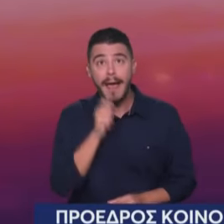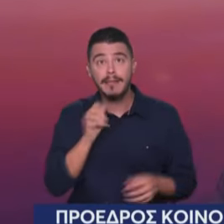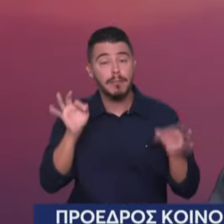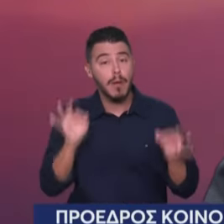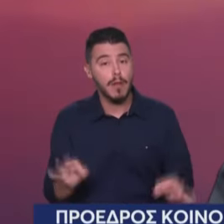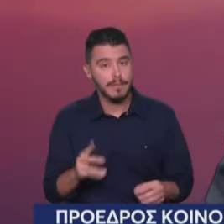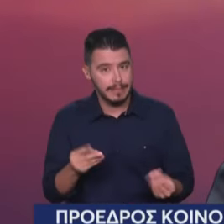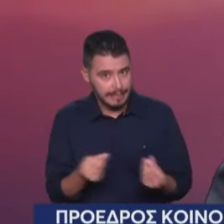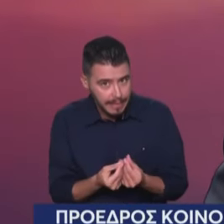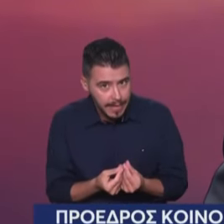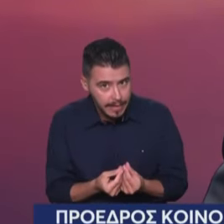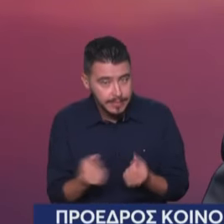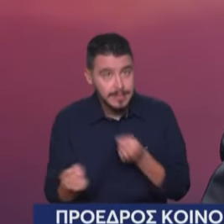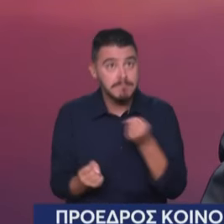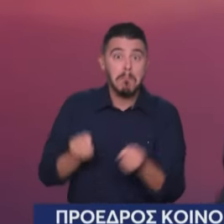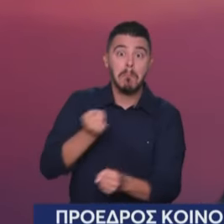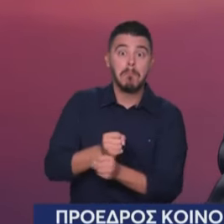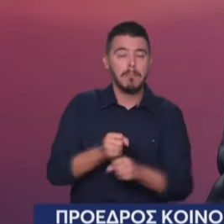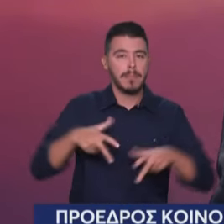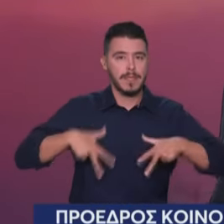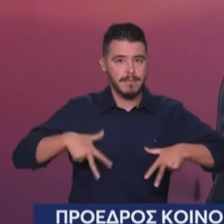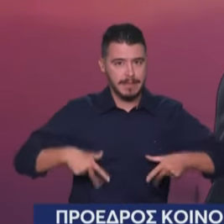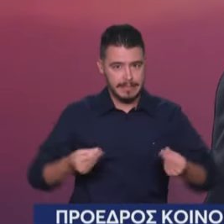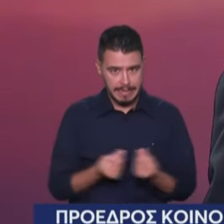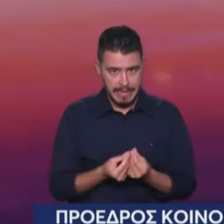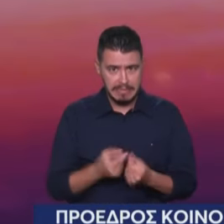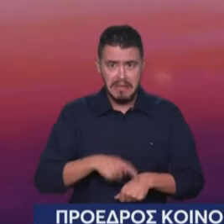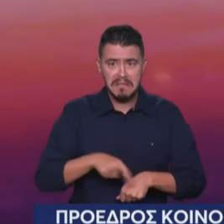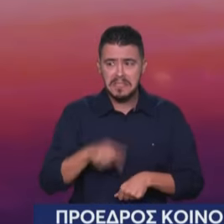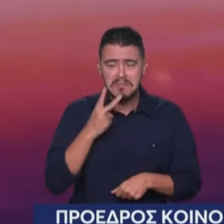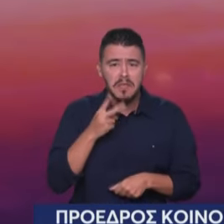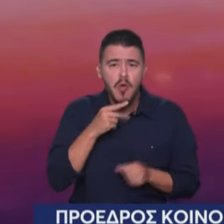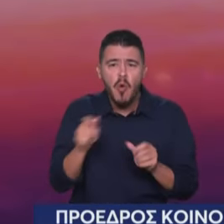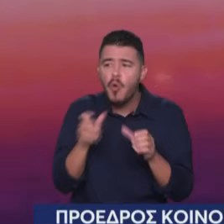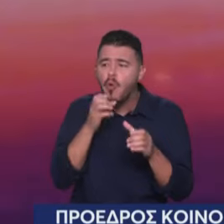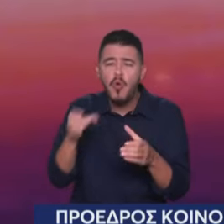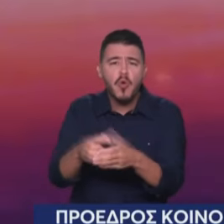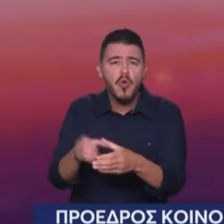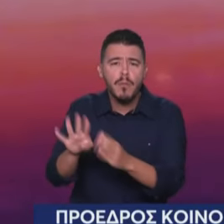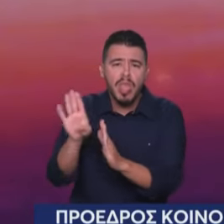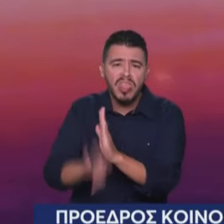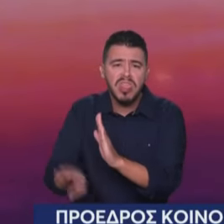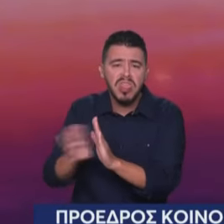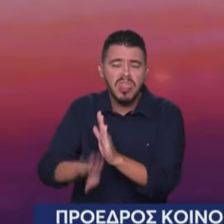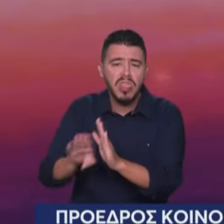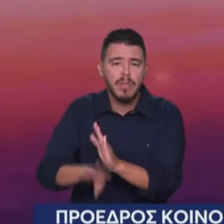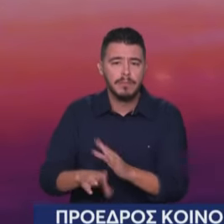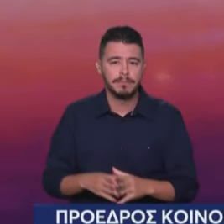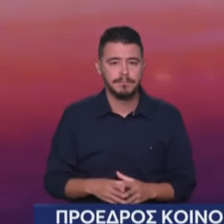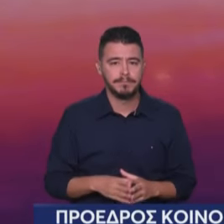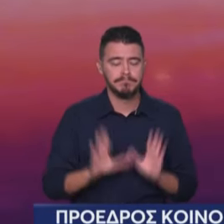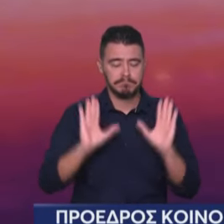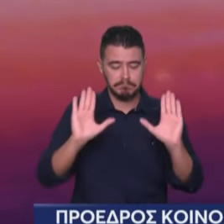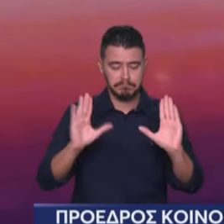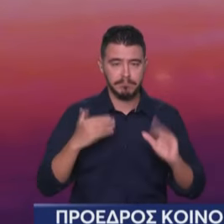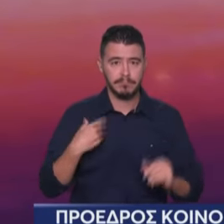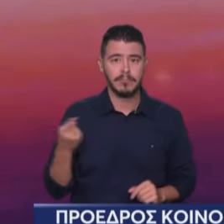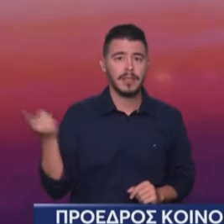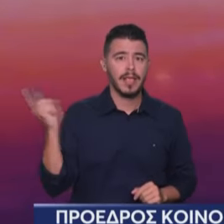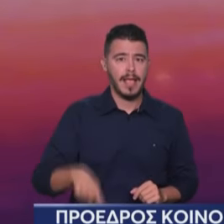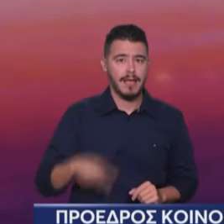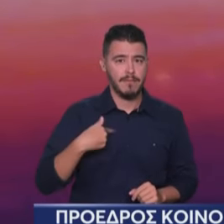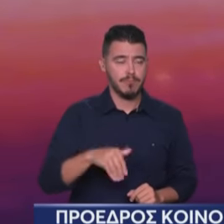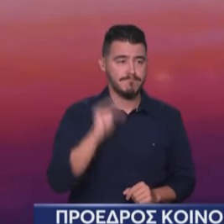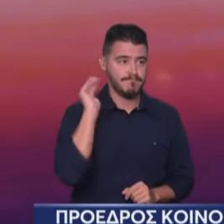που εκπέμπεται είναι κάτι το οποίο πραγματικά έχει φτύρει τελείως την εφημερίδα. Απαντώ. Αύριο καταθέτω επίκαιρη ερώτηση στον κύριο Μητσοτάκη για την αγοραστική